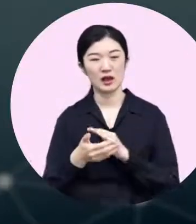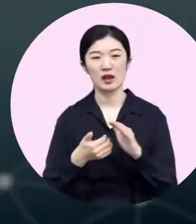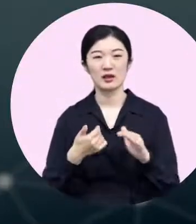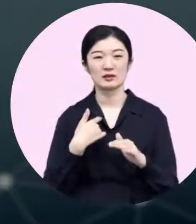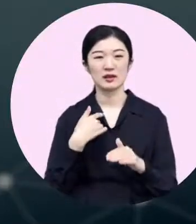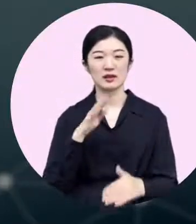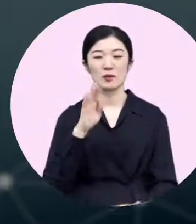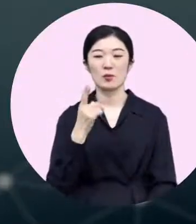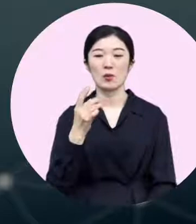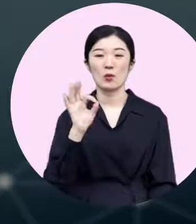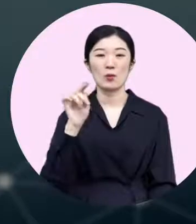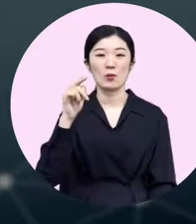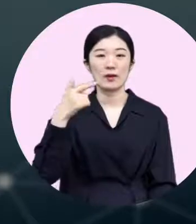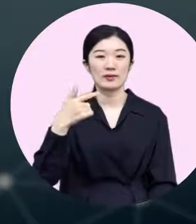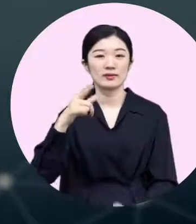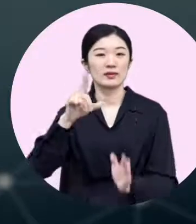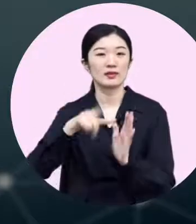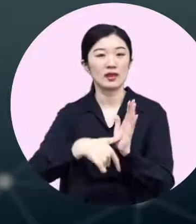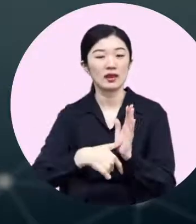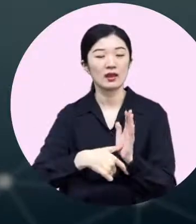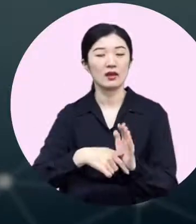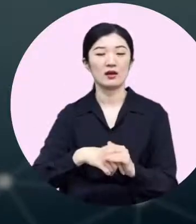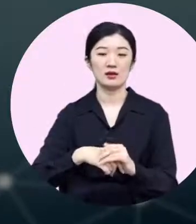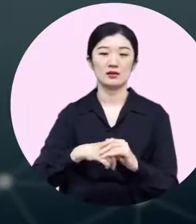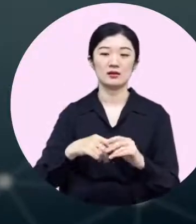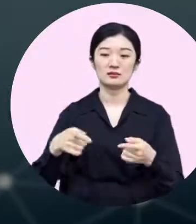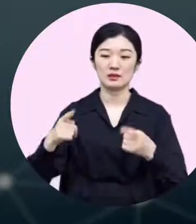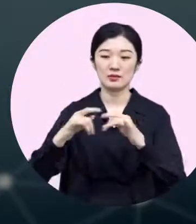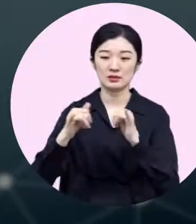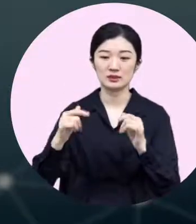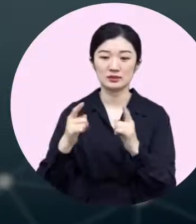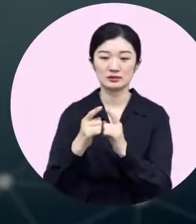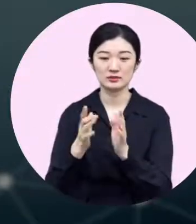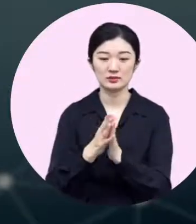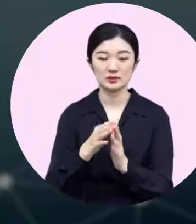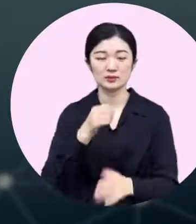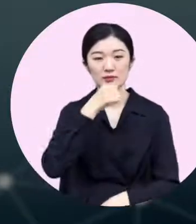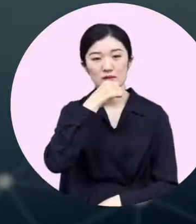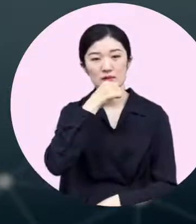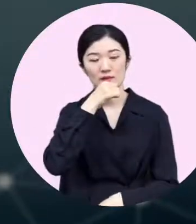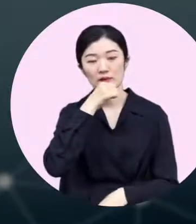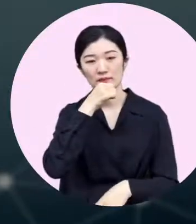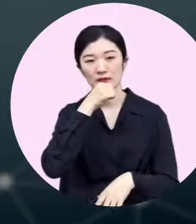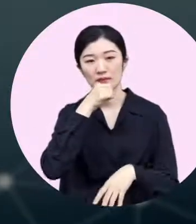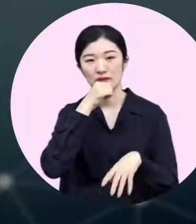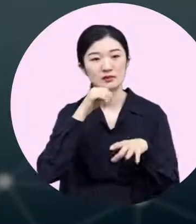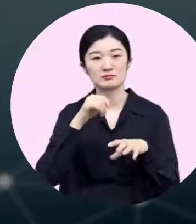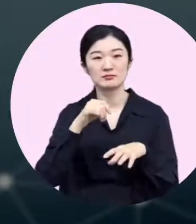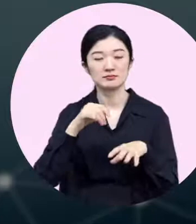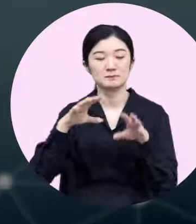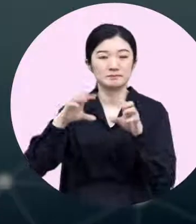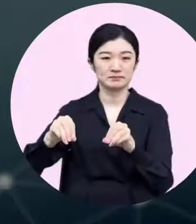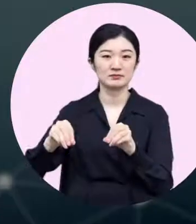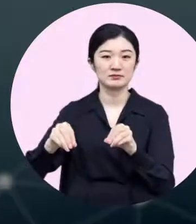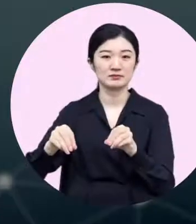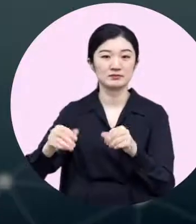보안 설정에서 참가자가 직접 음소거 해제하지 못하게끔 설정했기 때문에 이제 참가자들이 직접 음소거 해제는